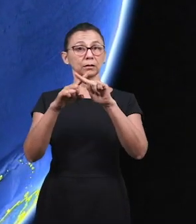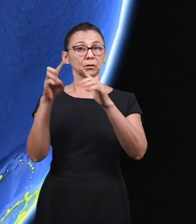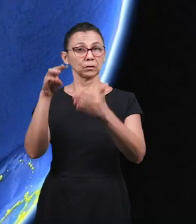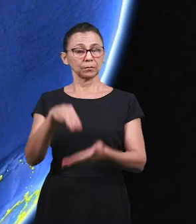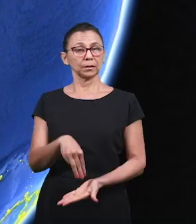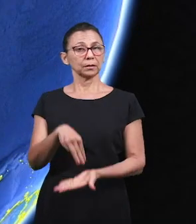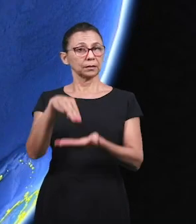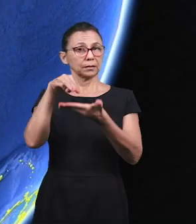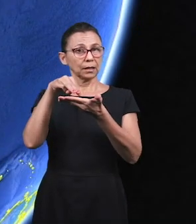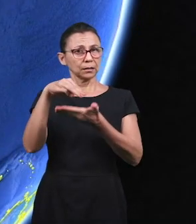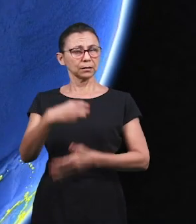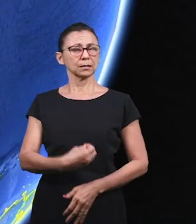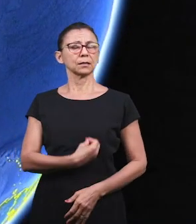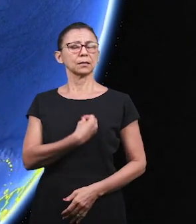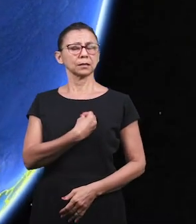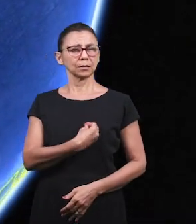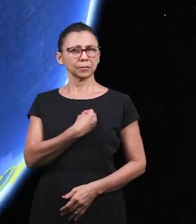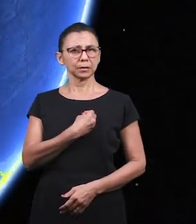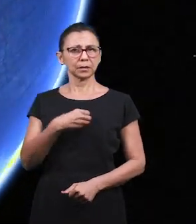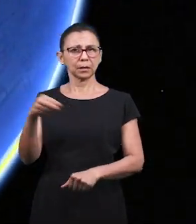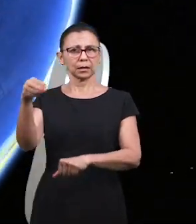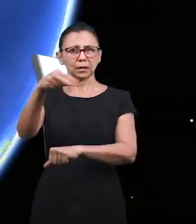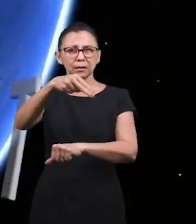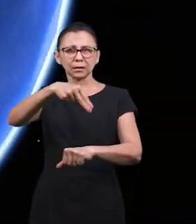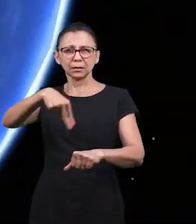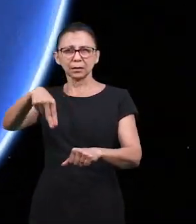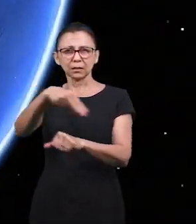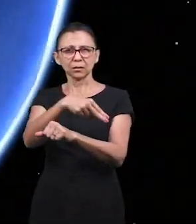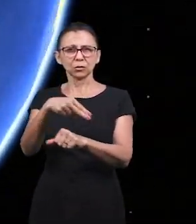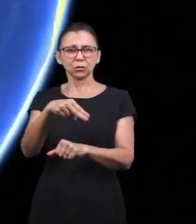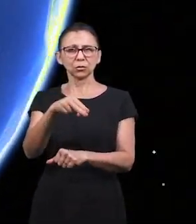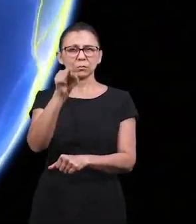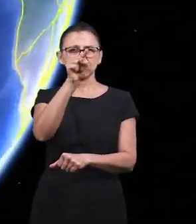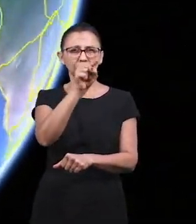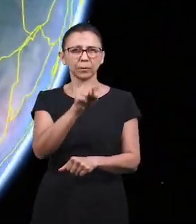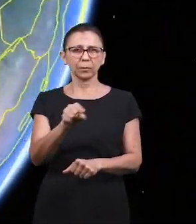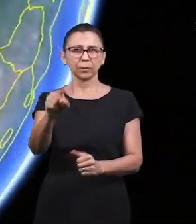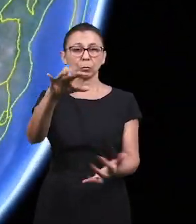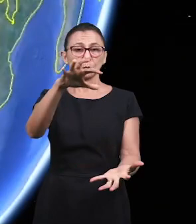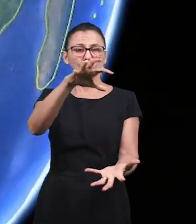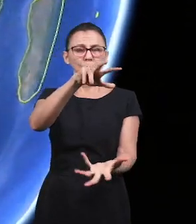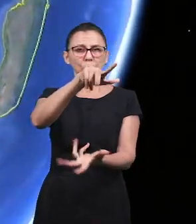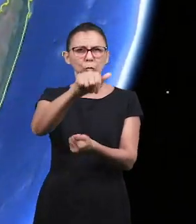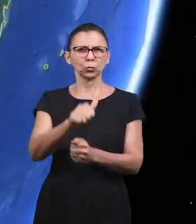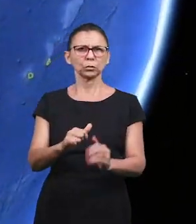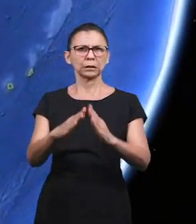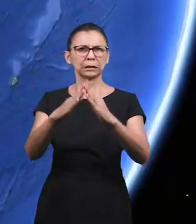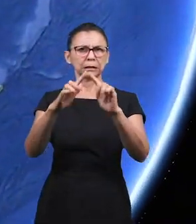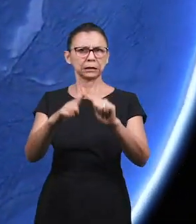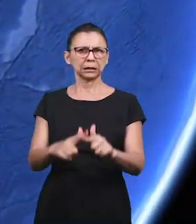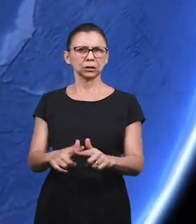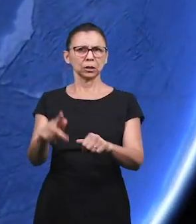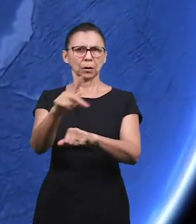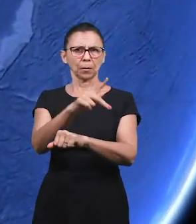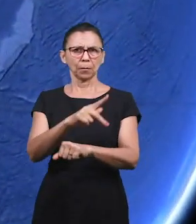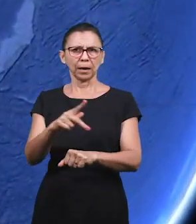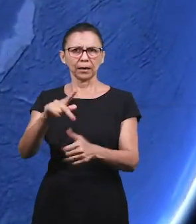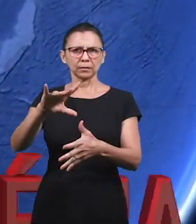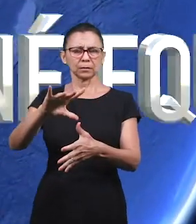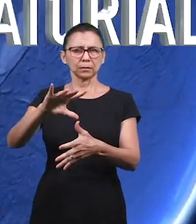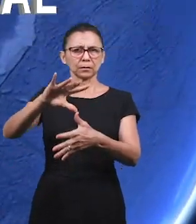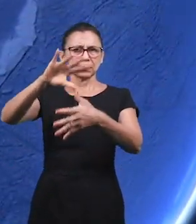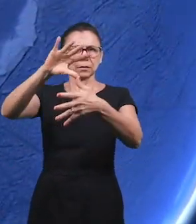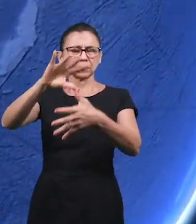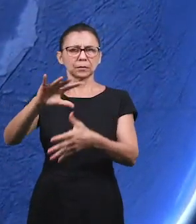L'Église chrétienne Maranatha est présente dans des nations de tous les continents de la planète, des pays dans